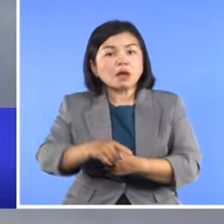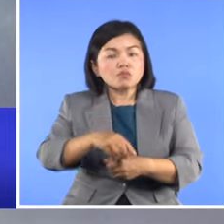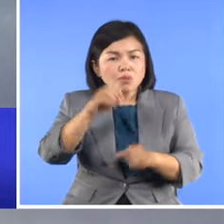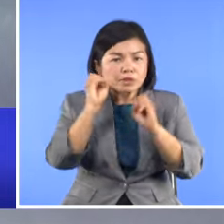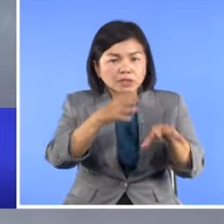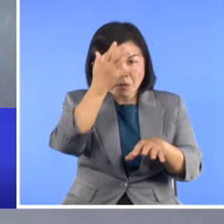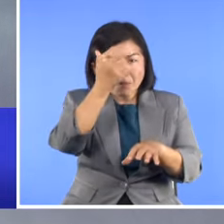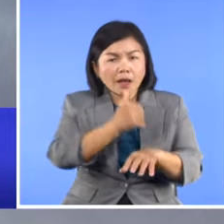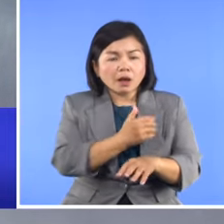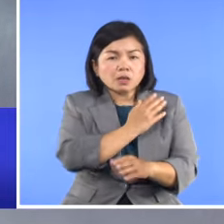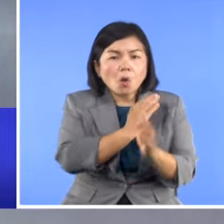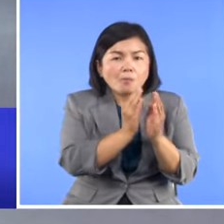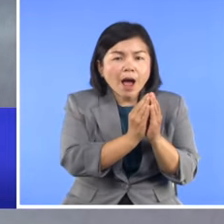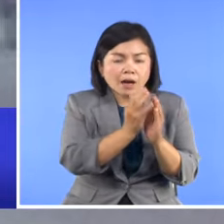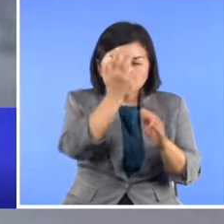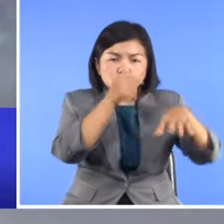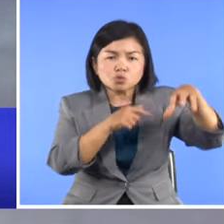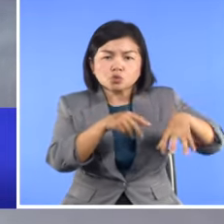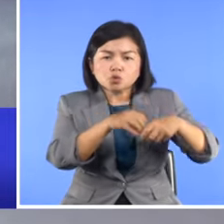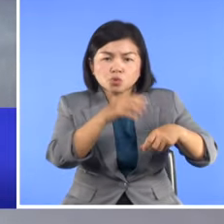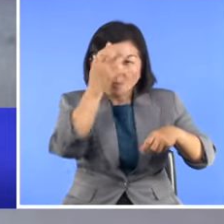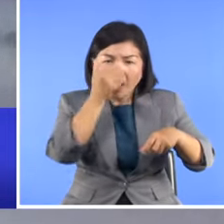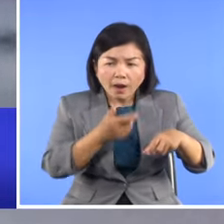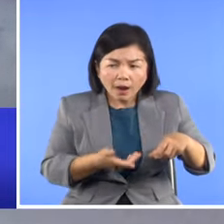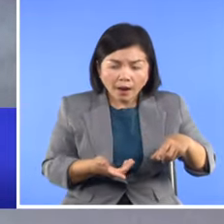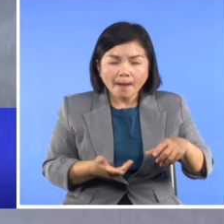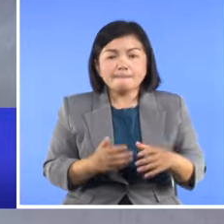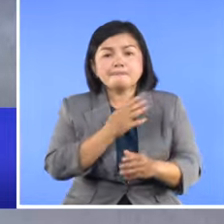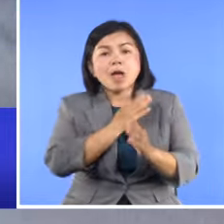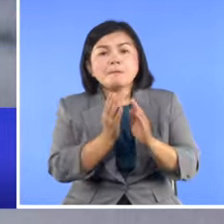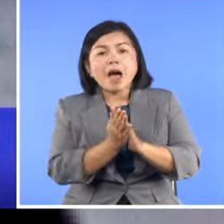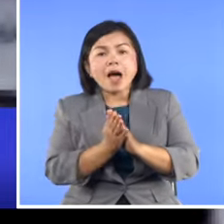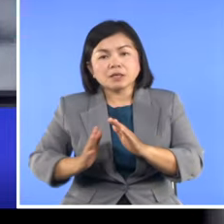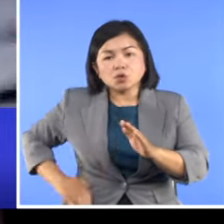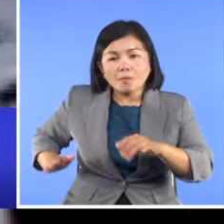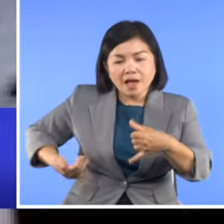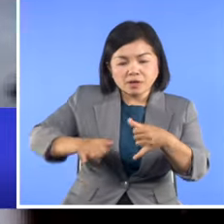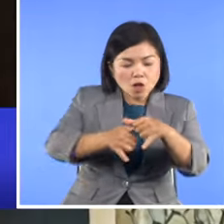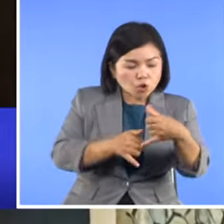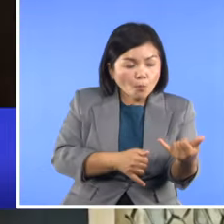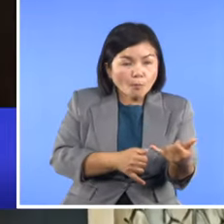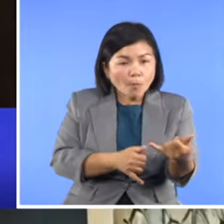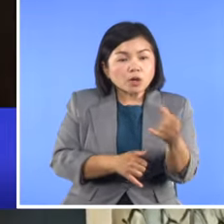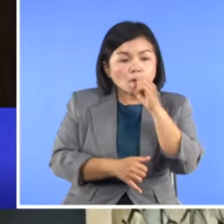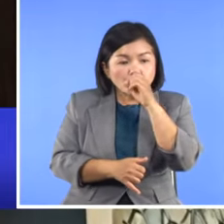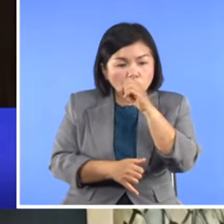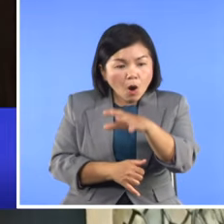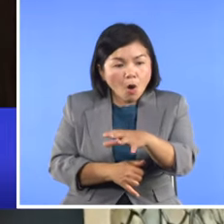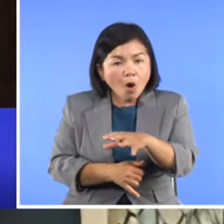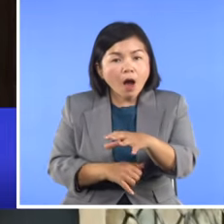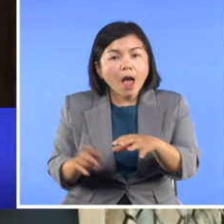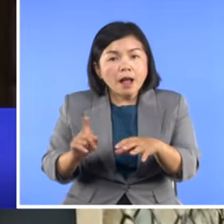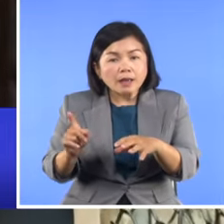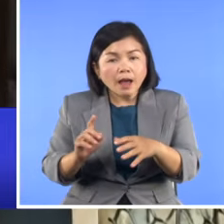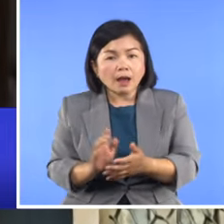าอย่างนั้นขณะที่พระวันชัยฐานวโรนะฮะพระลูกวัดที่ล้มนะท่านก็ได้กล่าวเหมือนกันบอกว่าไอ้ที่ล้มเนื่องมาจากว่าเชือกและก็